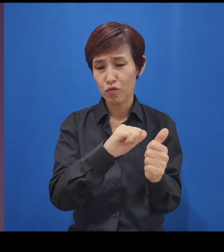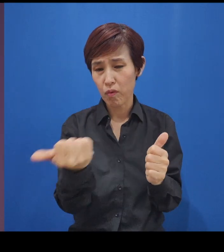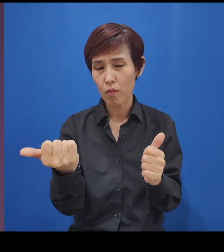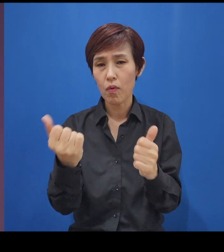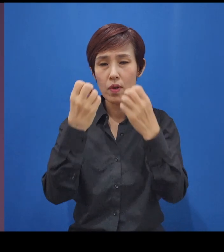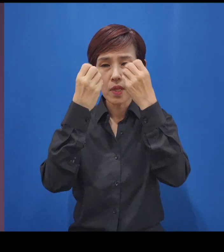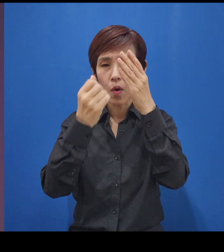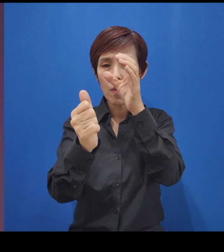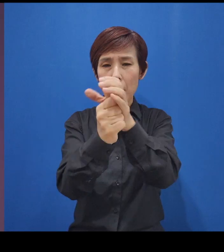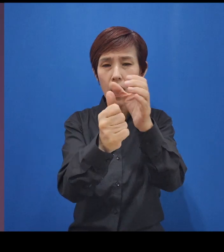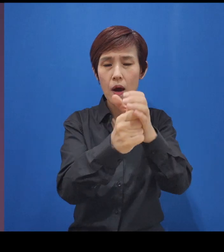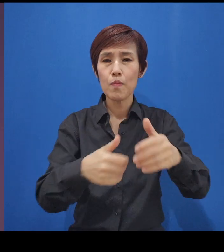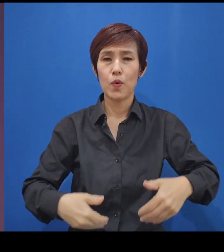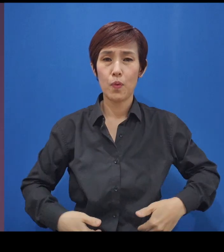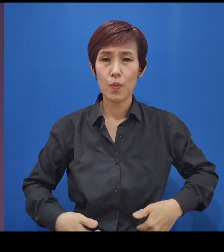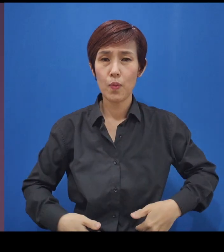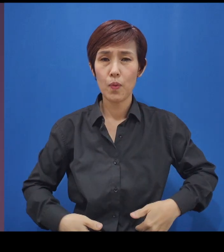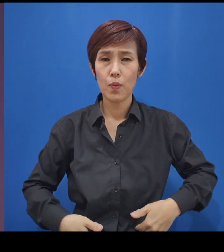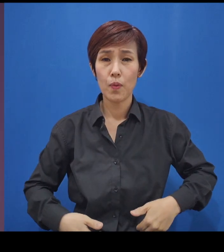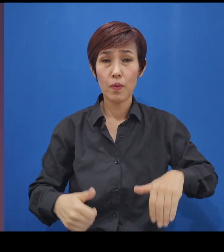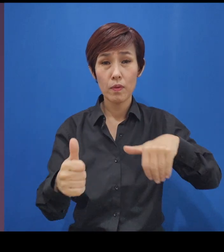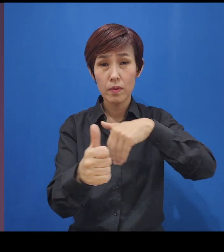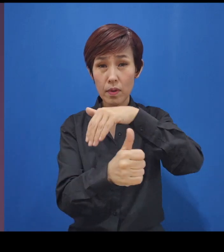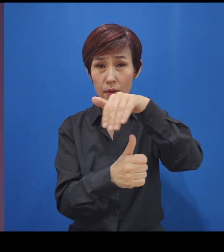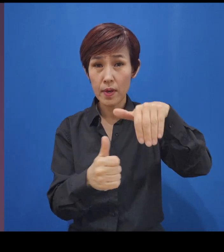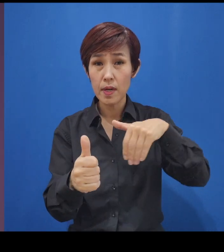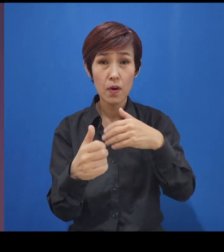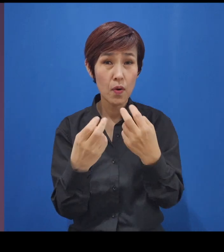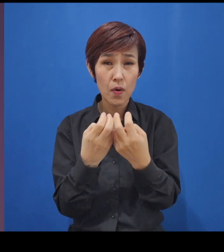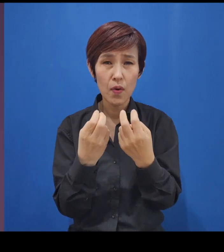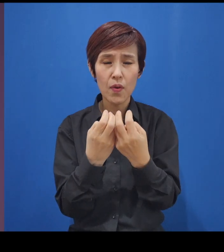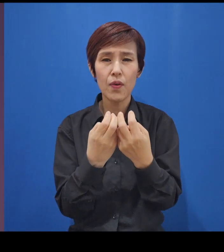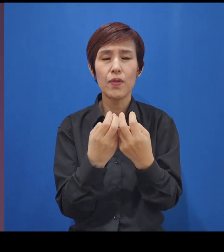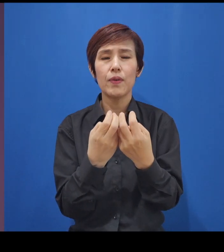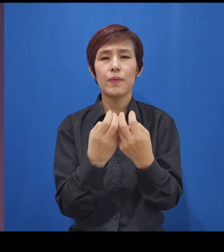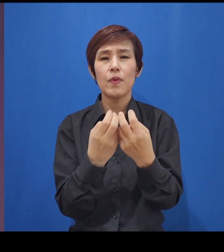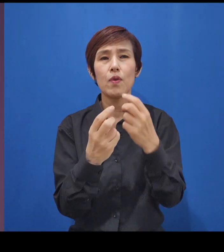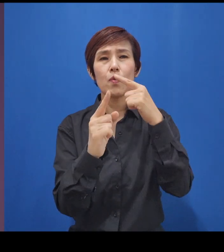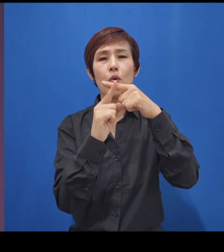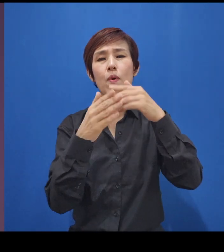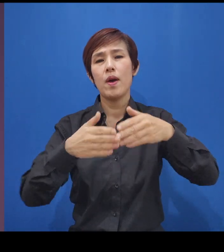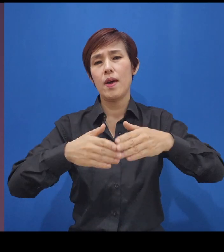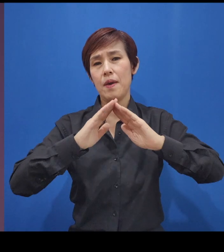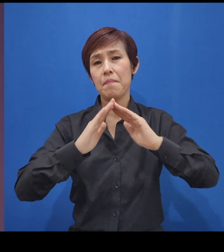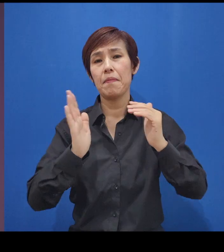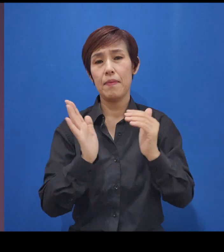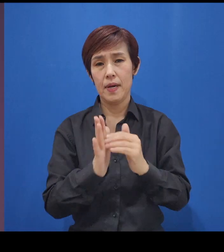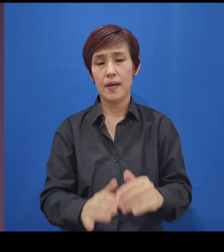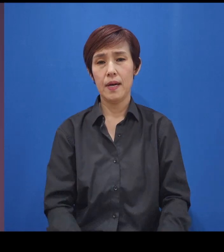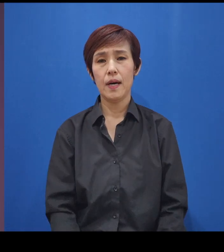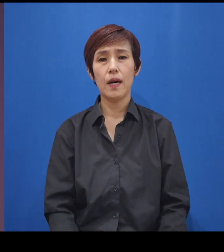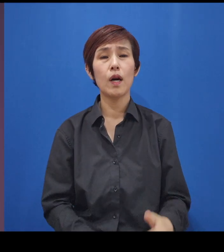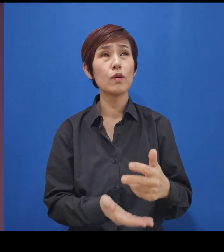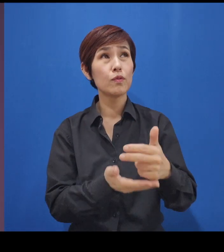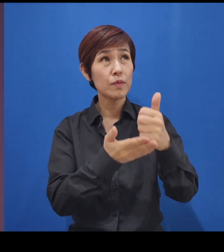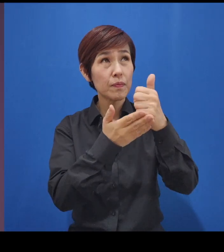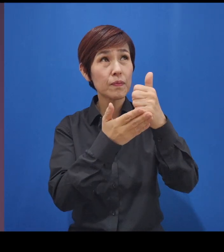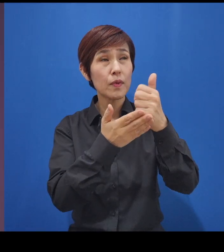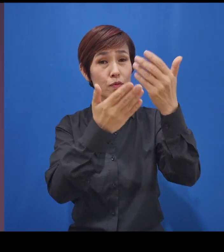새로운 동역자를 세워야 하는 절체절명의 순간에 교회는 탄생했습니다.